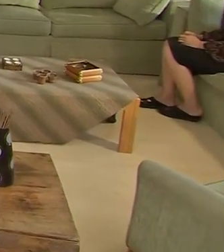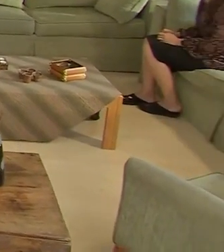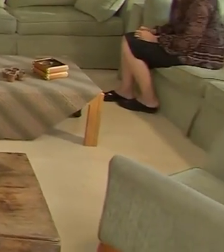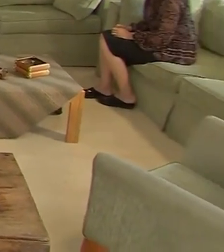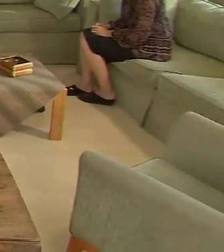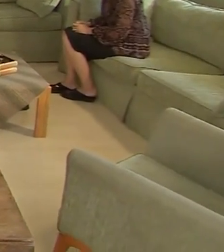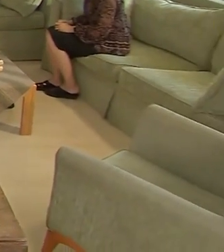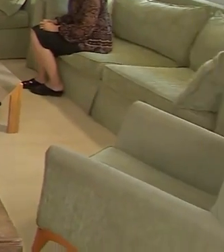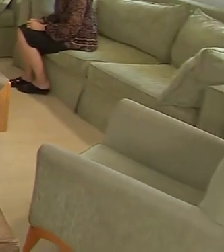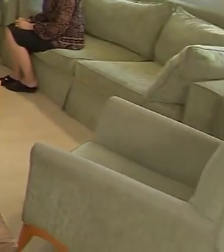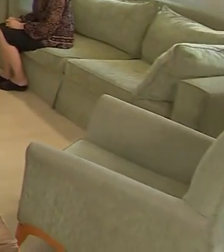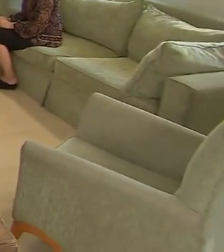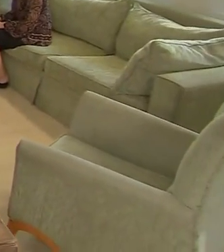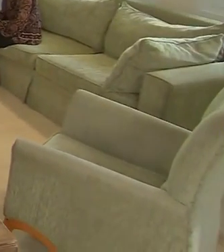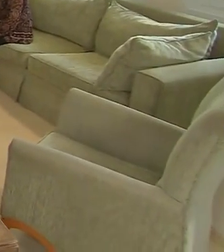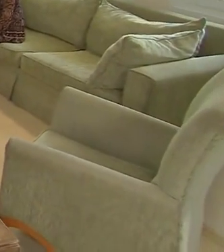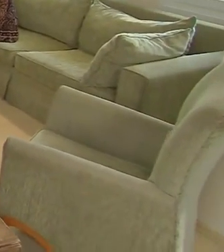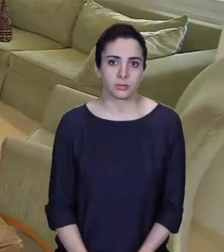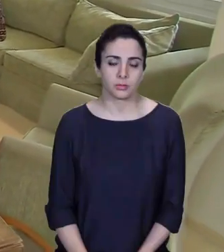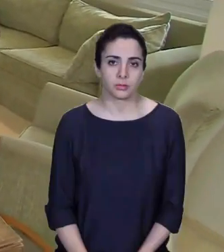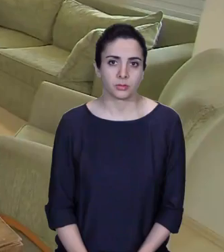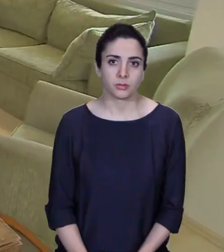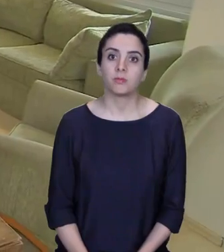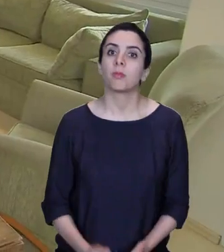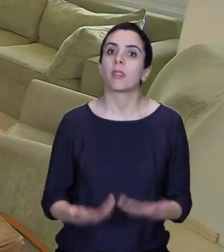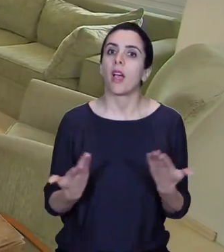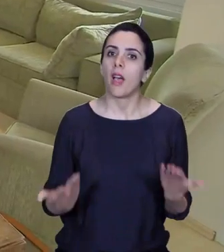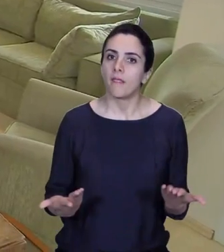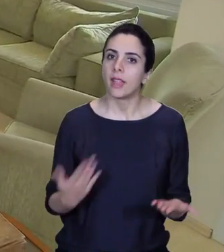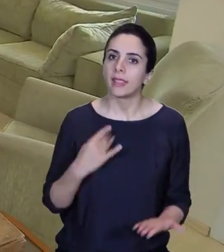geldi. Köşe koltuğun yanında yanmayan bir şömine. Evet, şimdi seni dinliyorum.